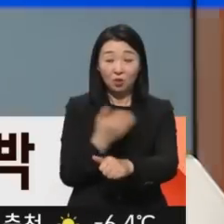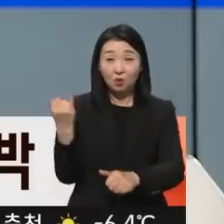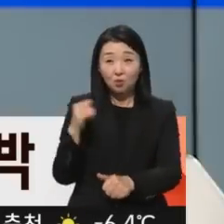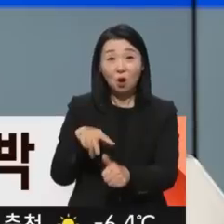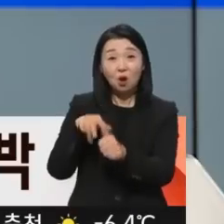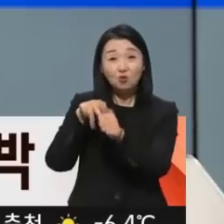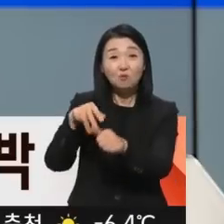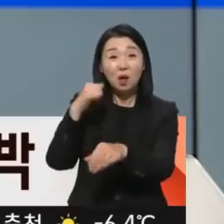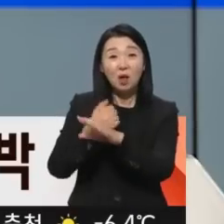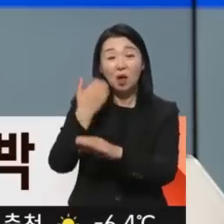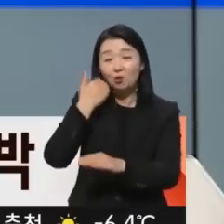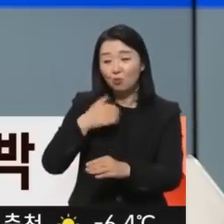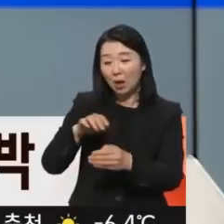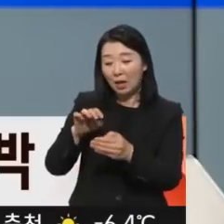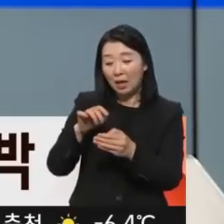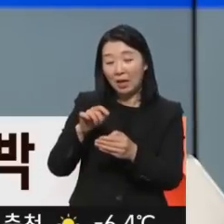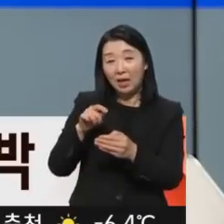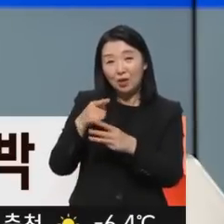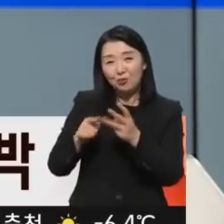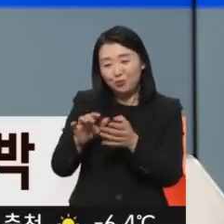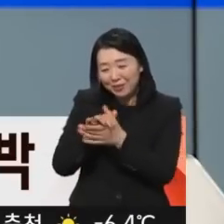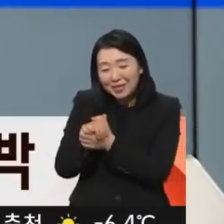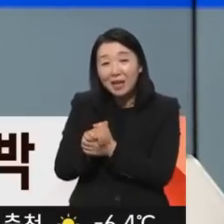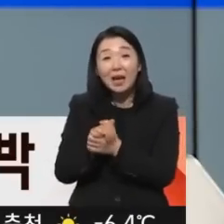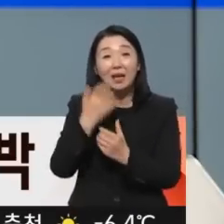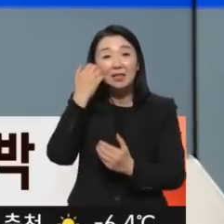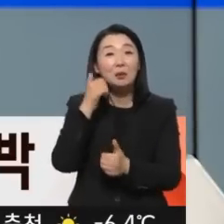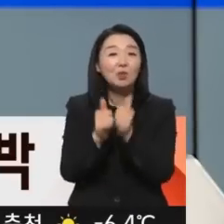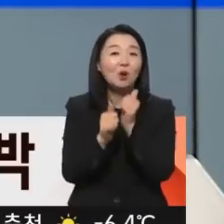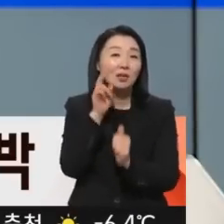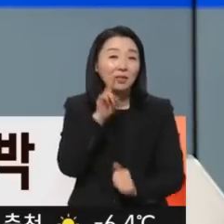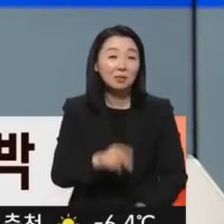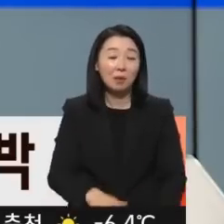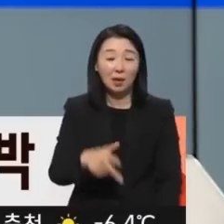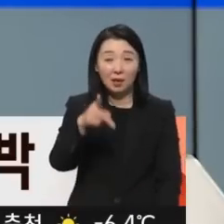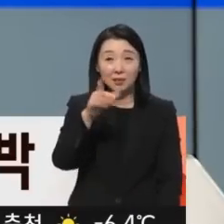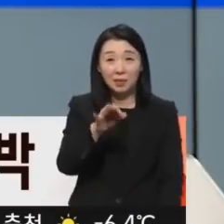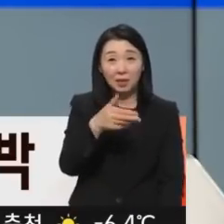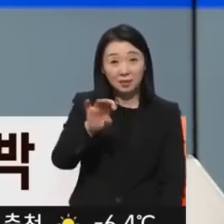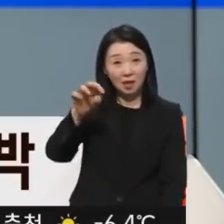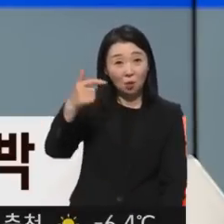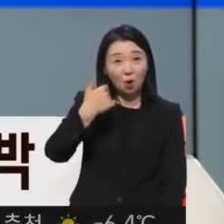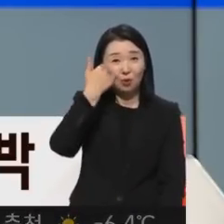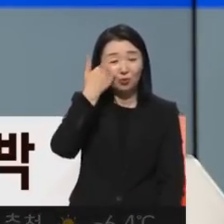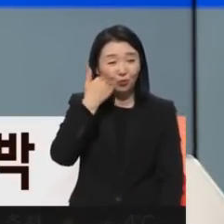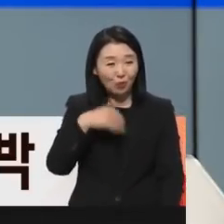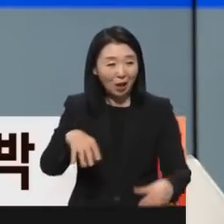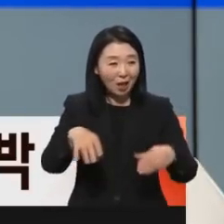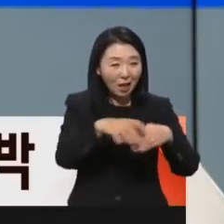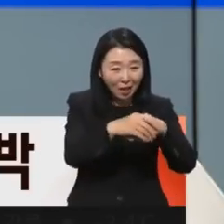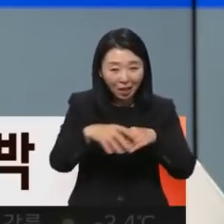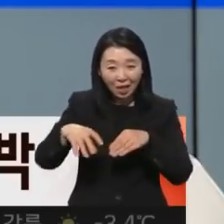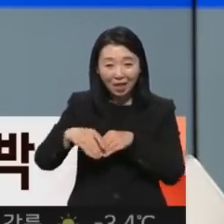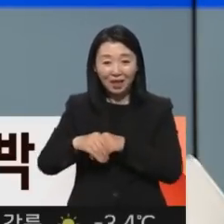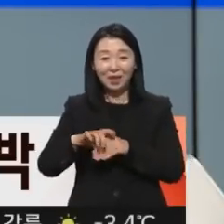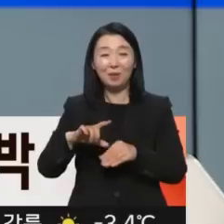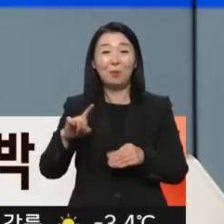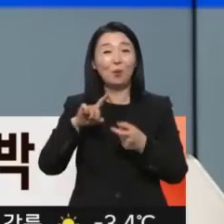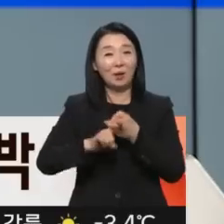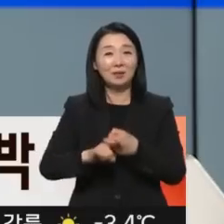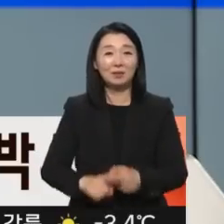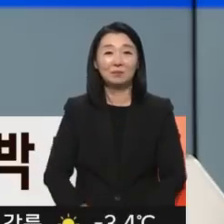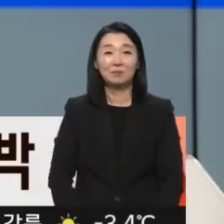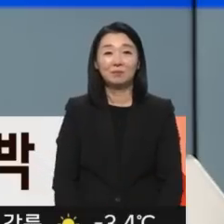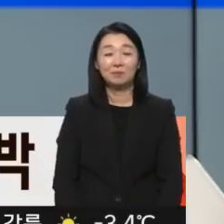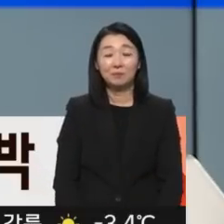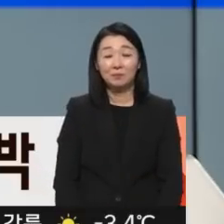친윤 후보냐를 놓고 경쟁이 한층 치열해질 걸로 보이는데요. 특히 장제원 의원이 누구와 손을 잡을지에 관심이 쏠리고 있습니다.